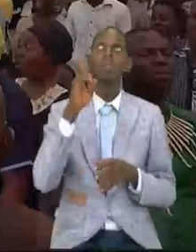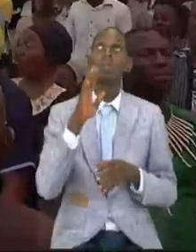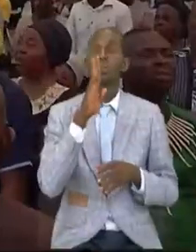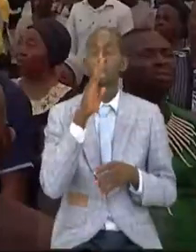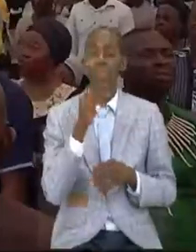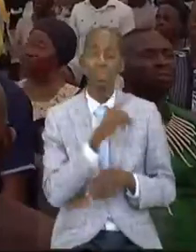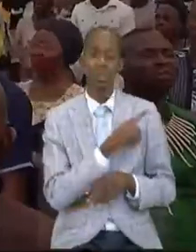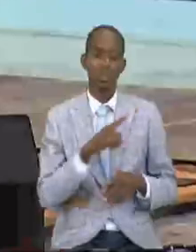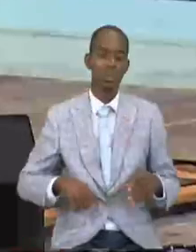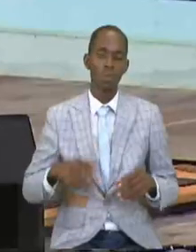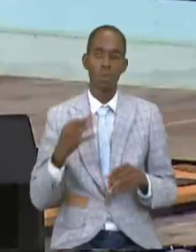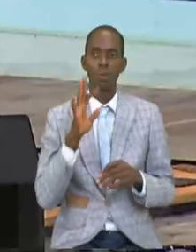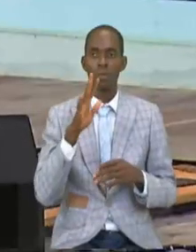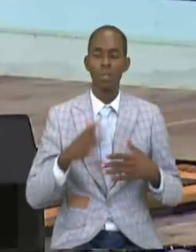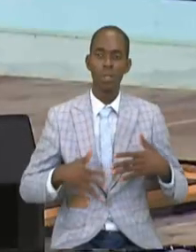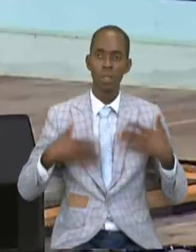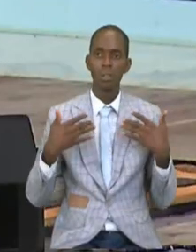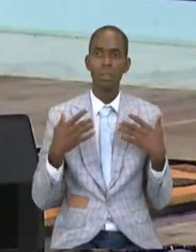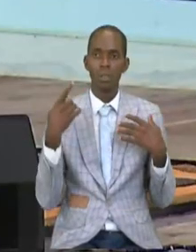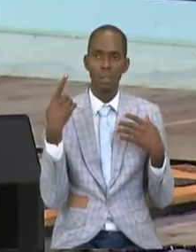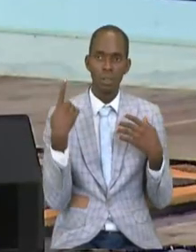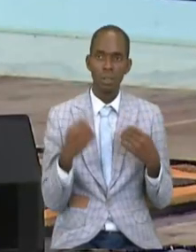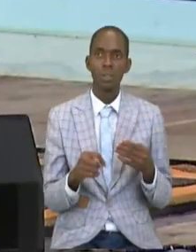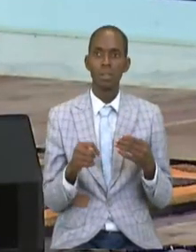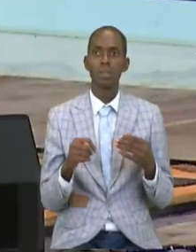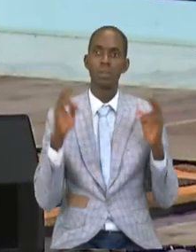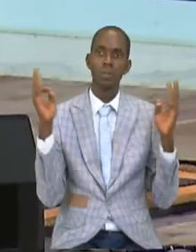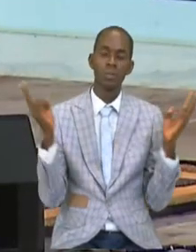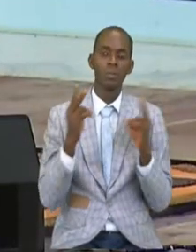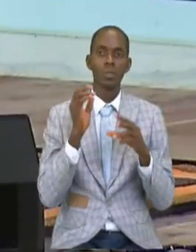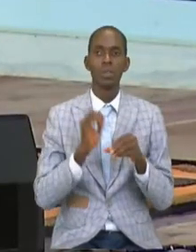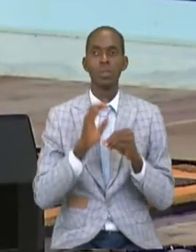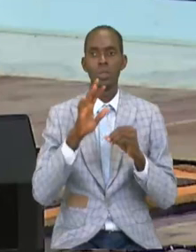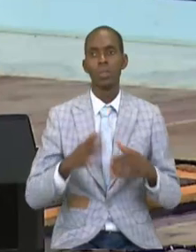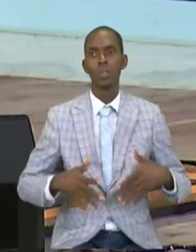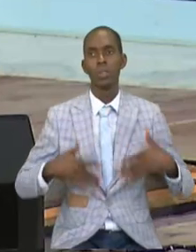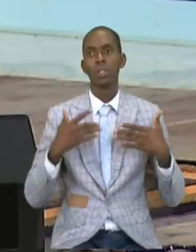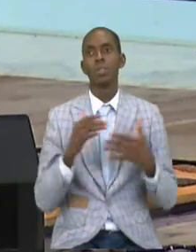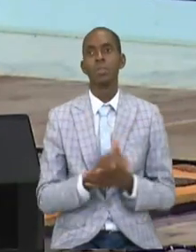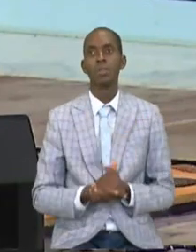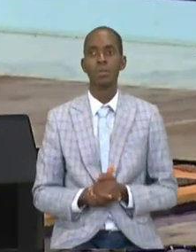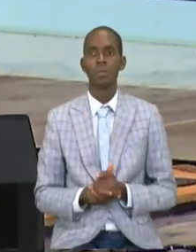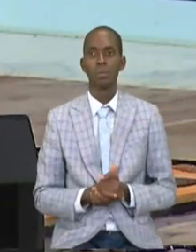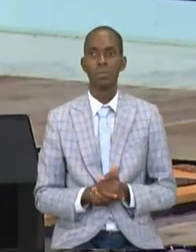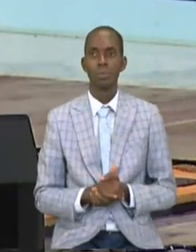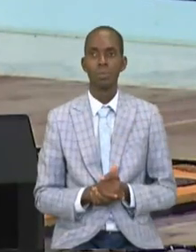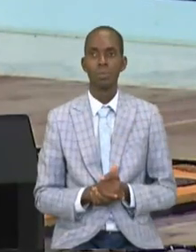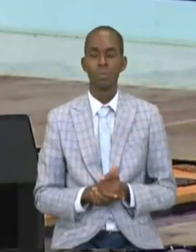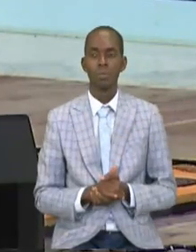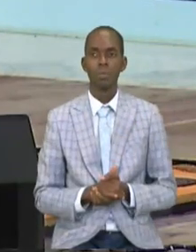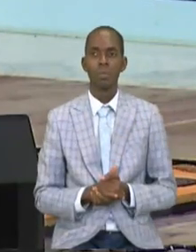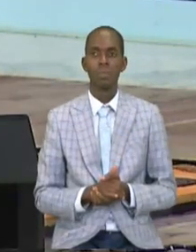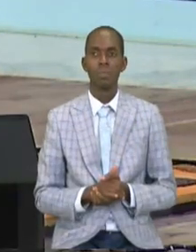Que le Seigneur Jésus soit le Seigneur de ta vie, le victorieux dans ta vie.